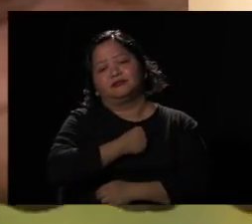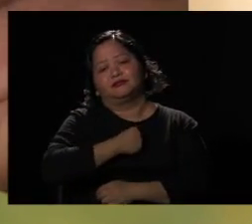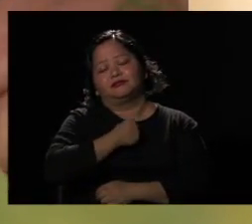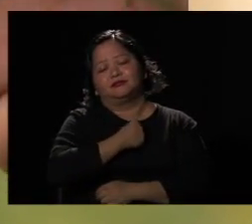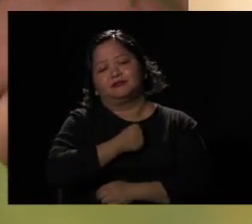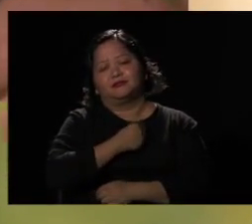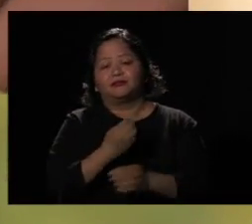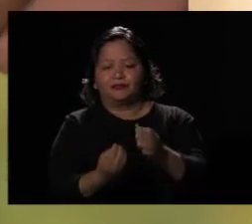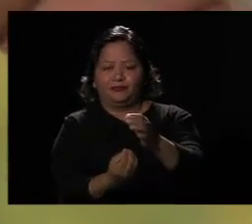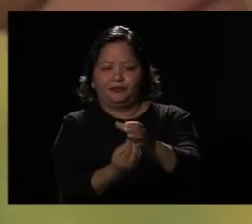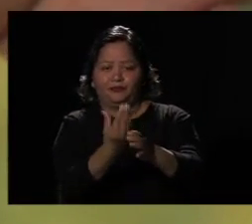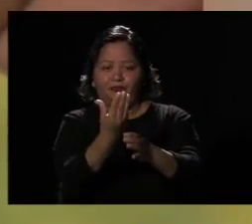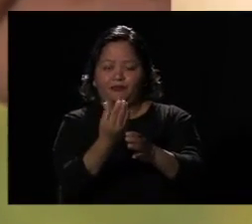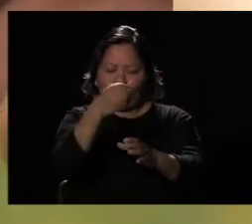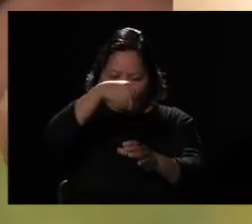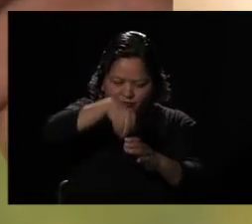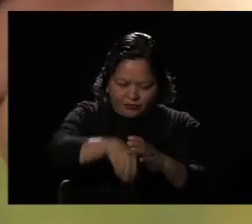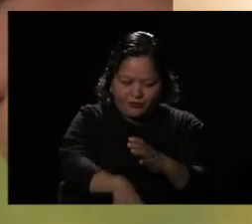hagun